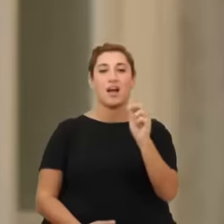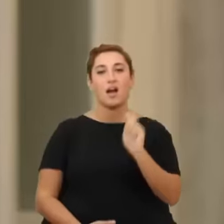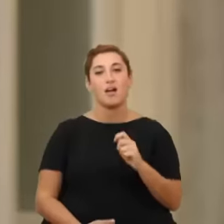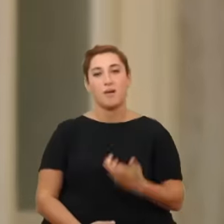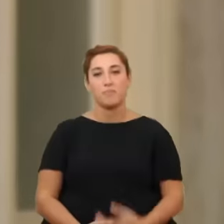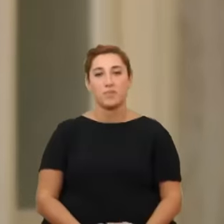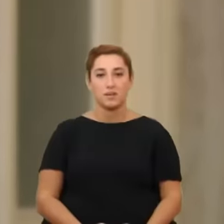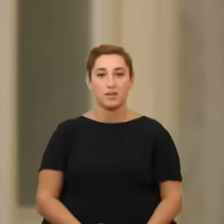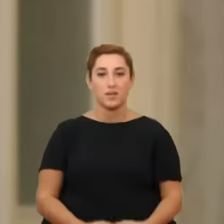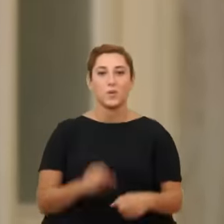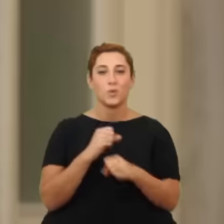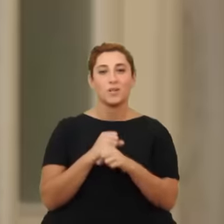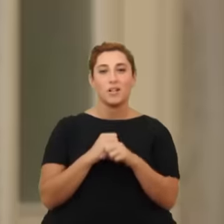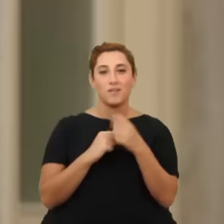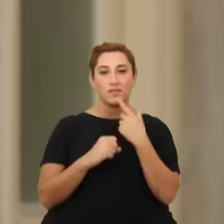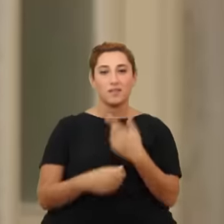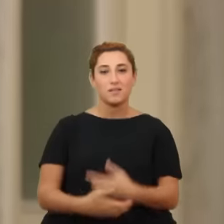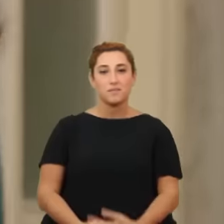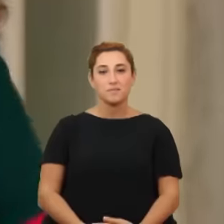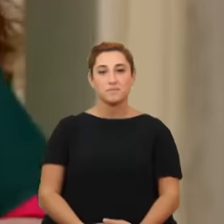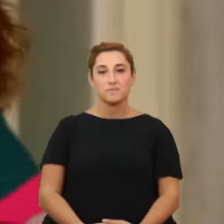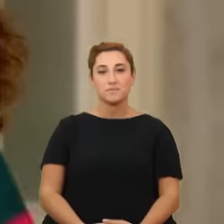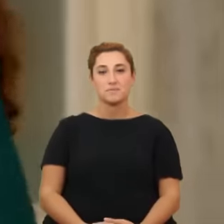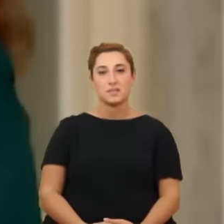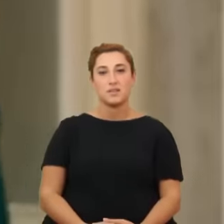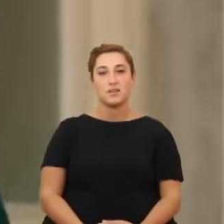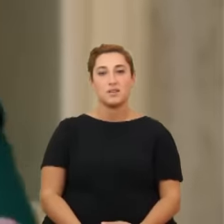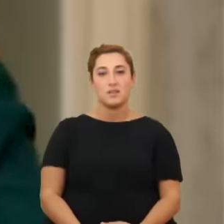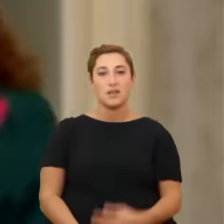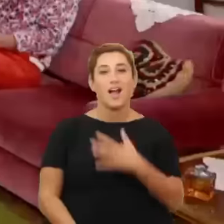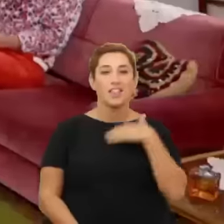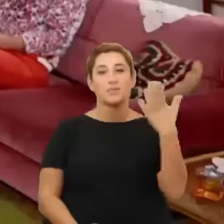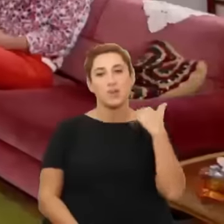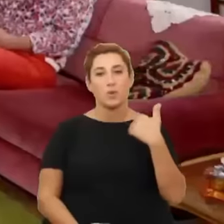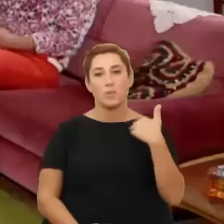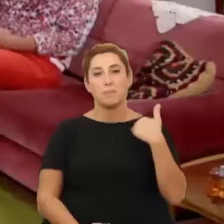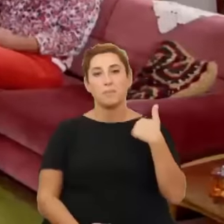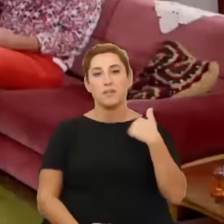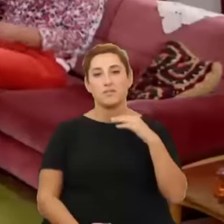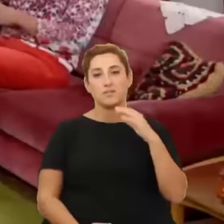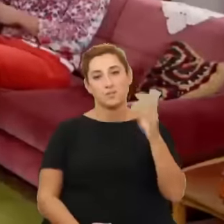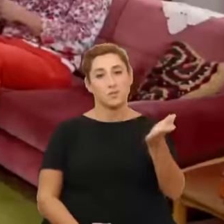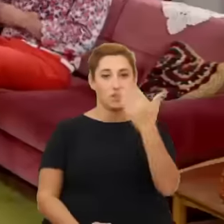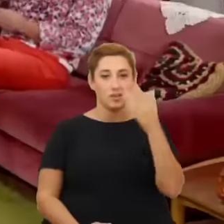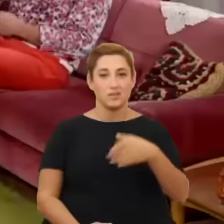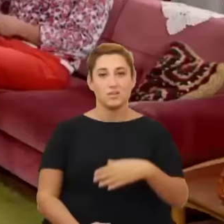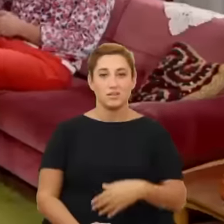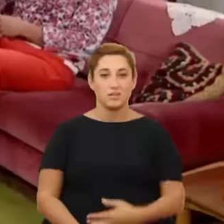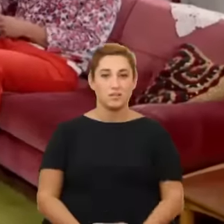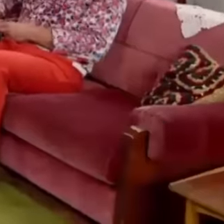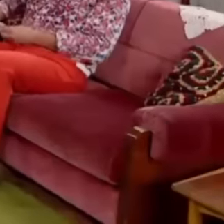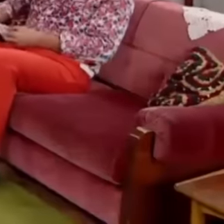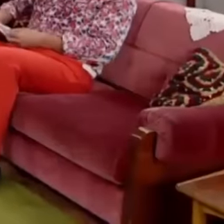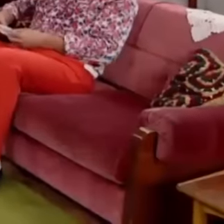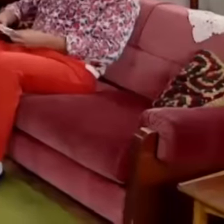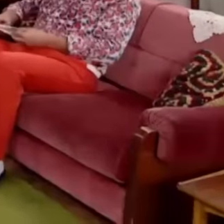bir şaka yaptı. Gülden şakadır. Annem çağırıyor beni. Ben şey... Nazlı koşarak